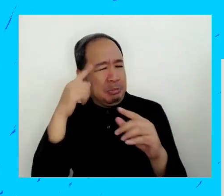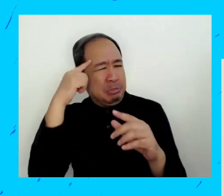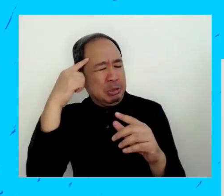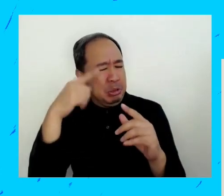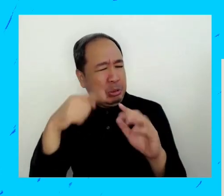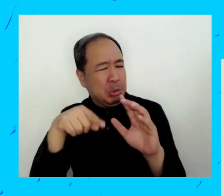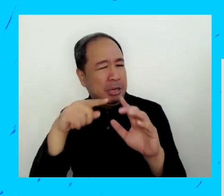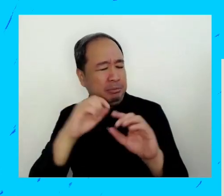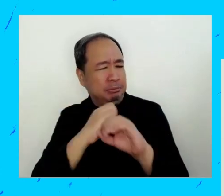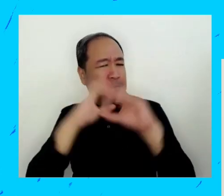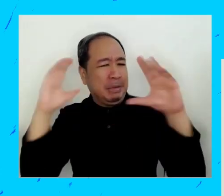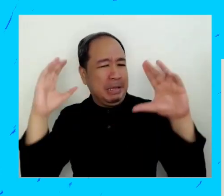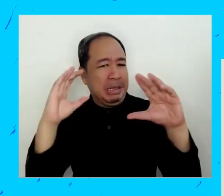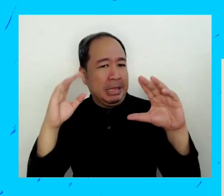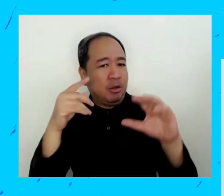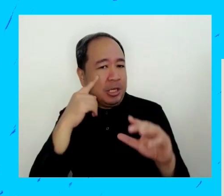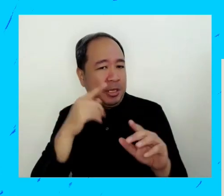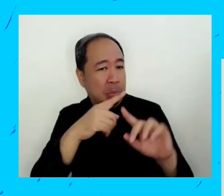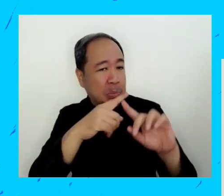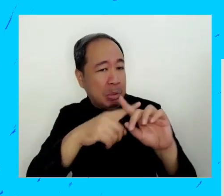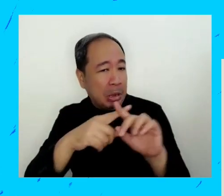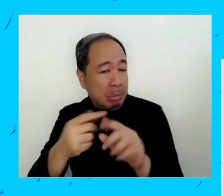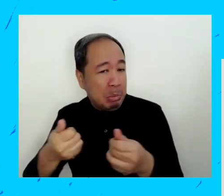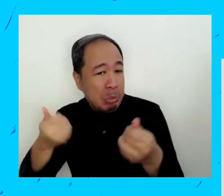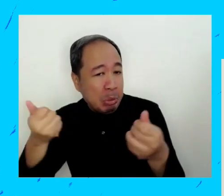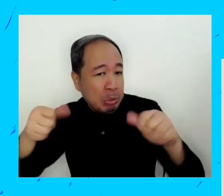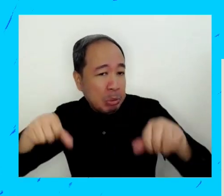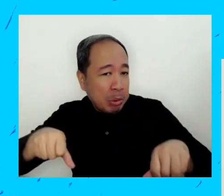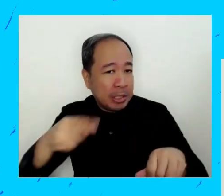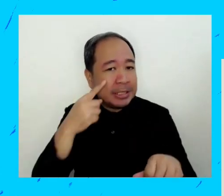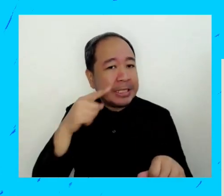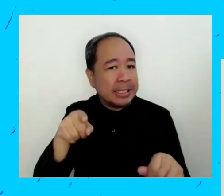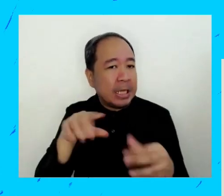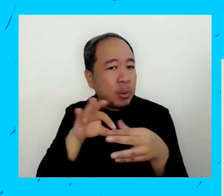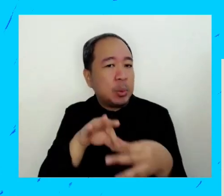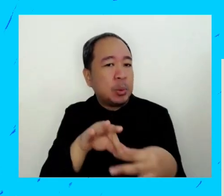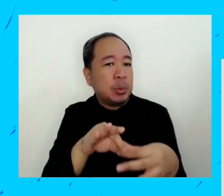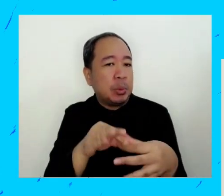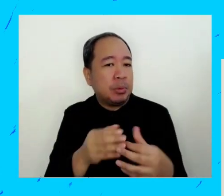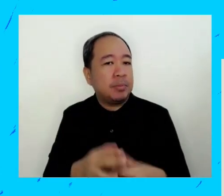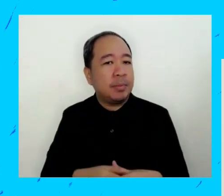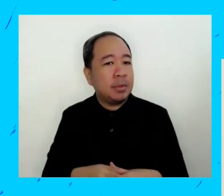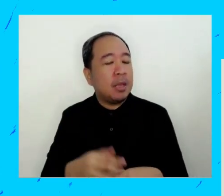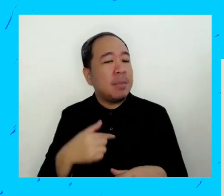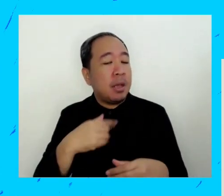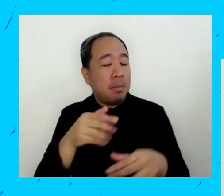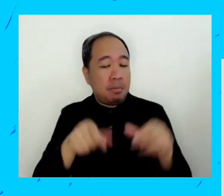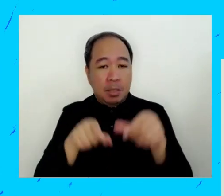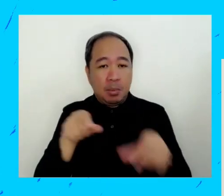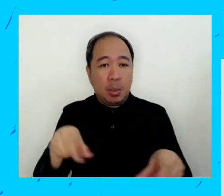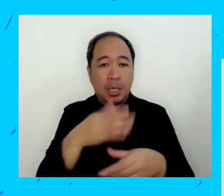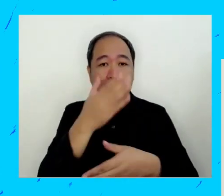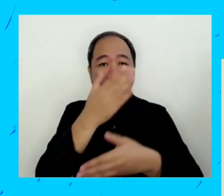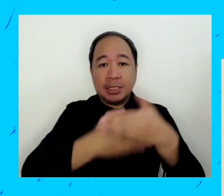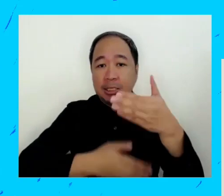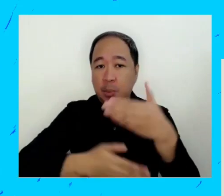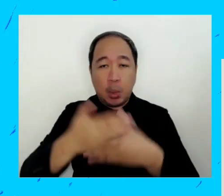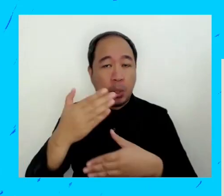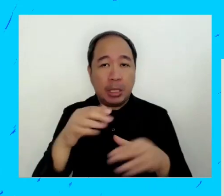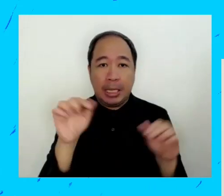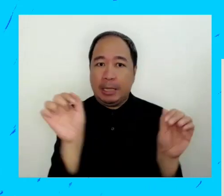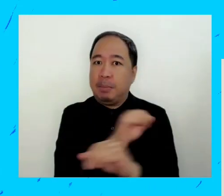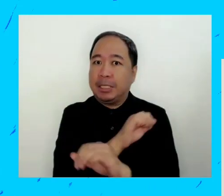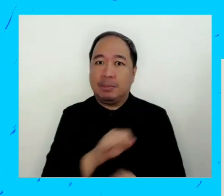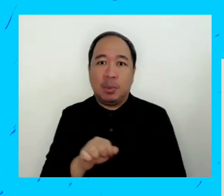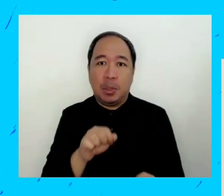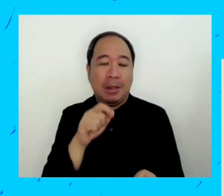ici justement pour vous montrer que ce n'est pas. Les personnes avec des handicaps